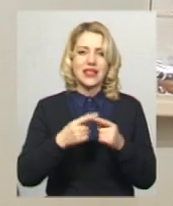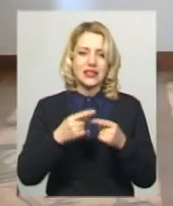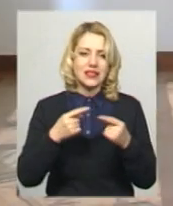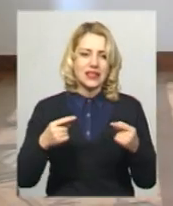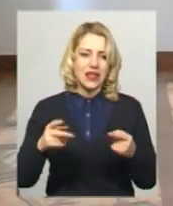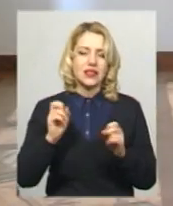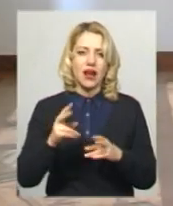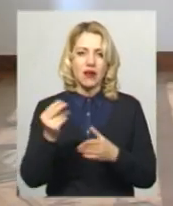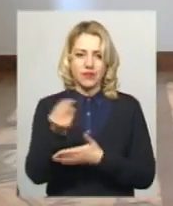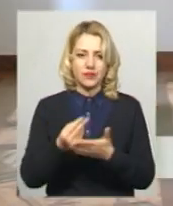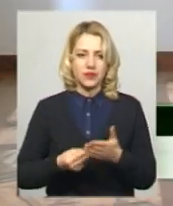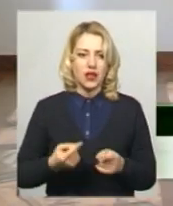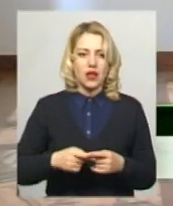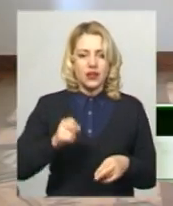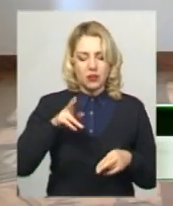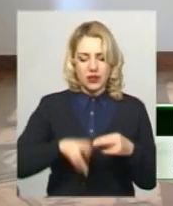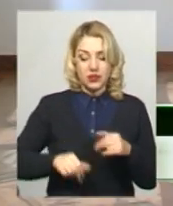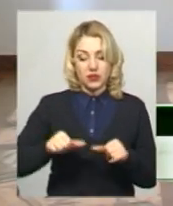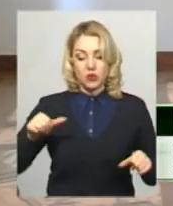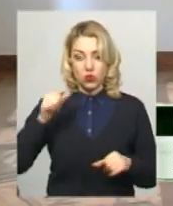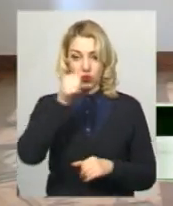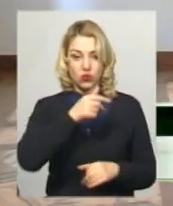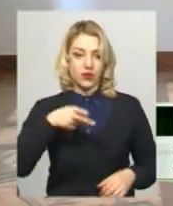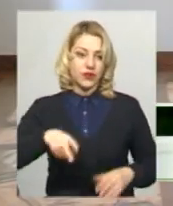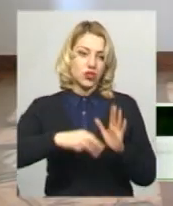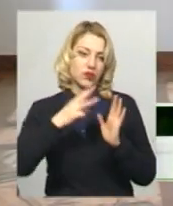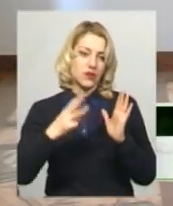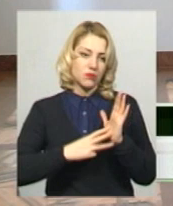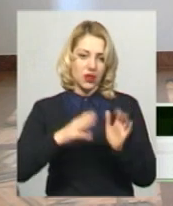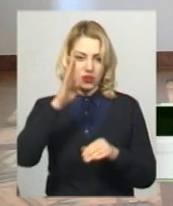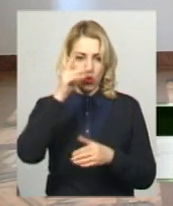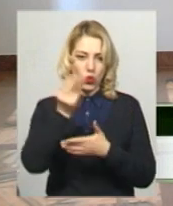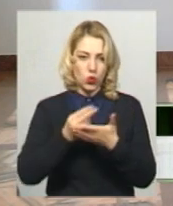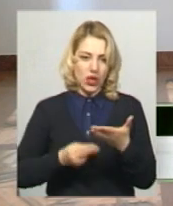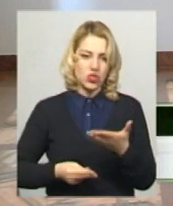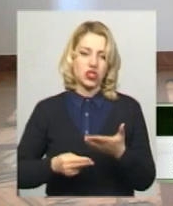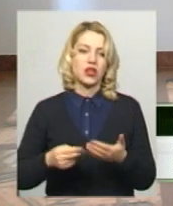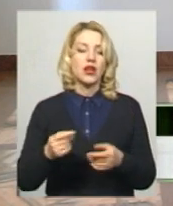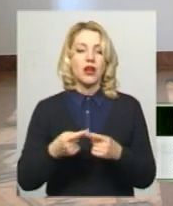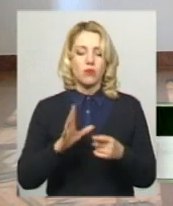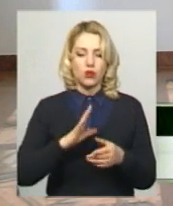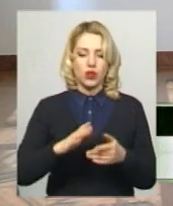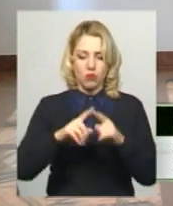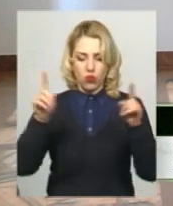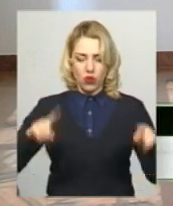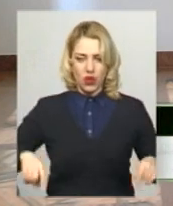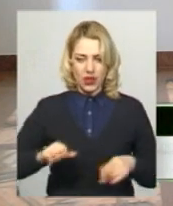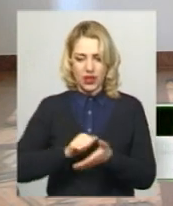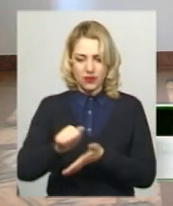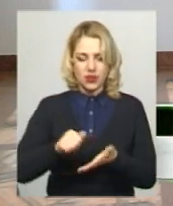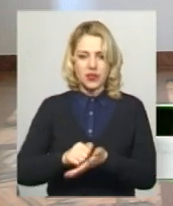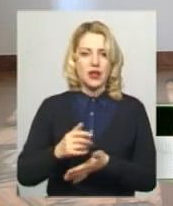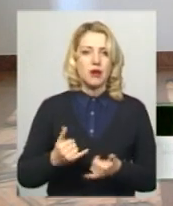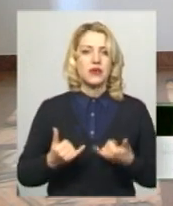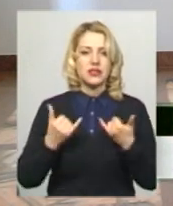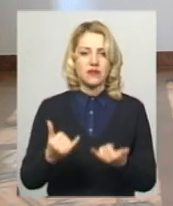листівок. Наприкінці минулого вже року, 2018-го, художній музей випустив буклет листівок, присвячений творчості заслуженого